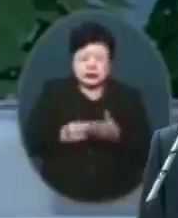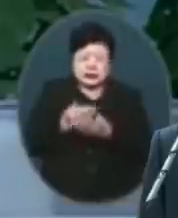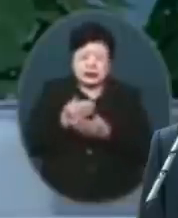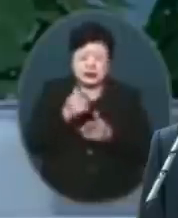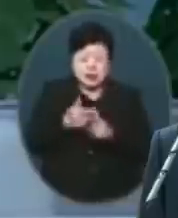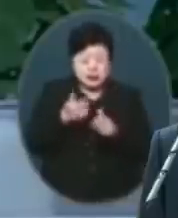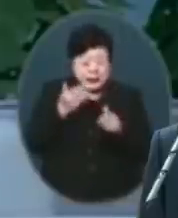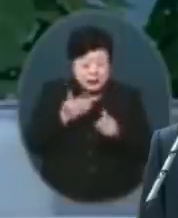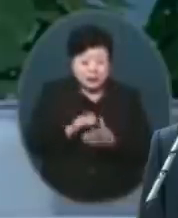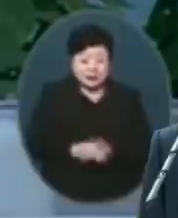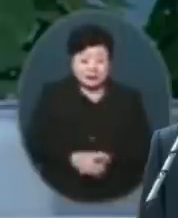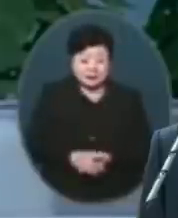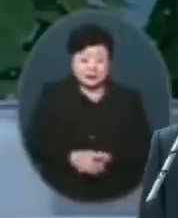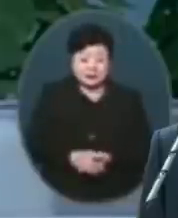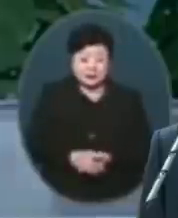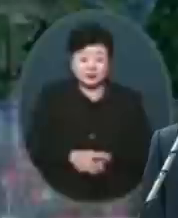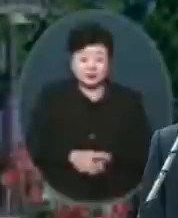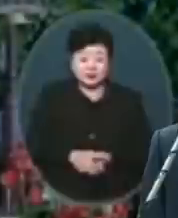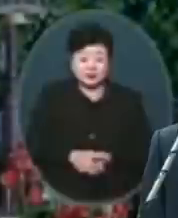예수께서